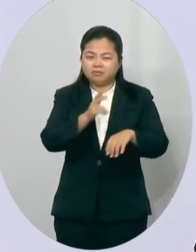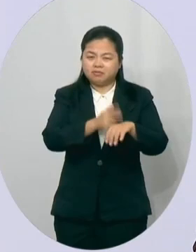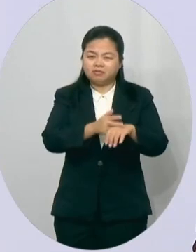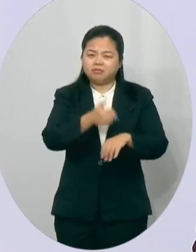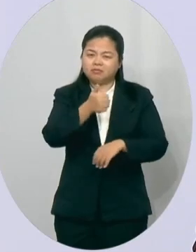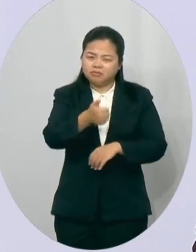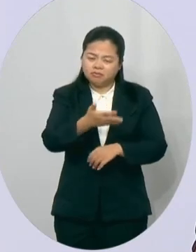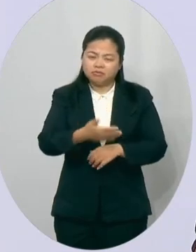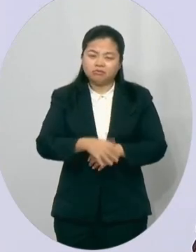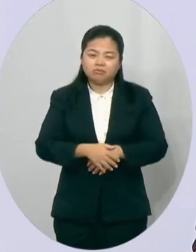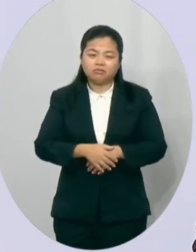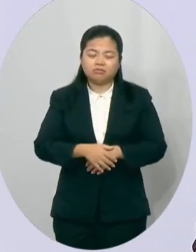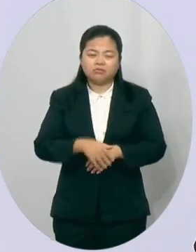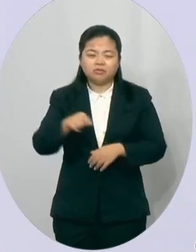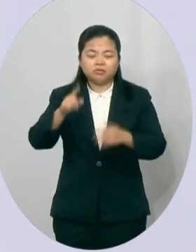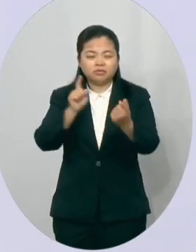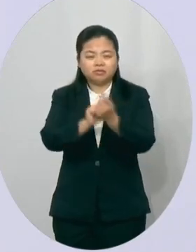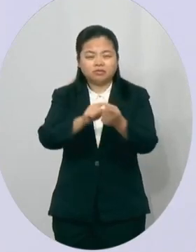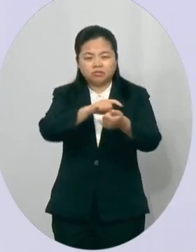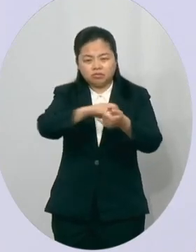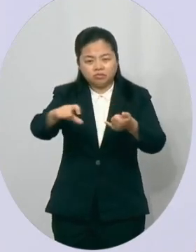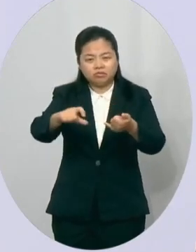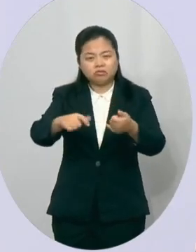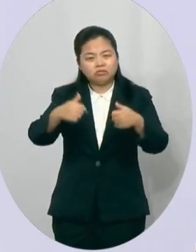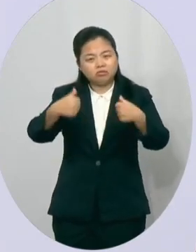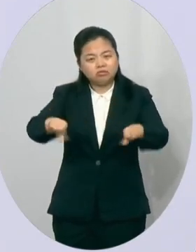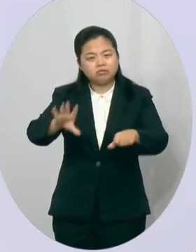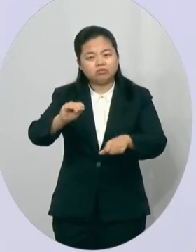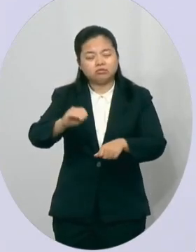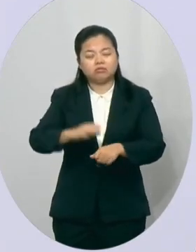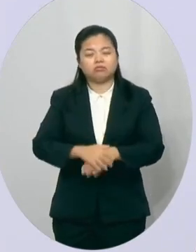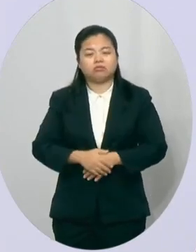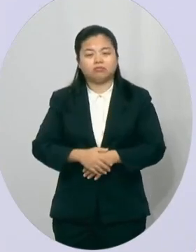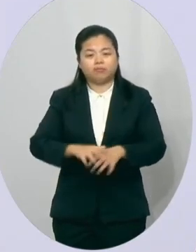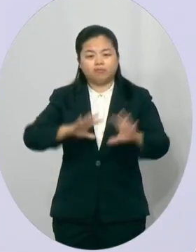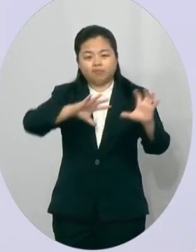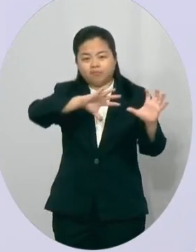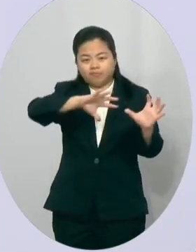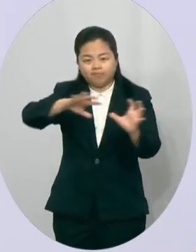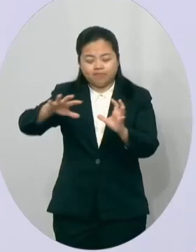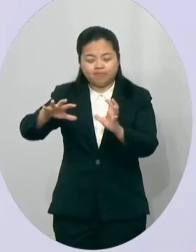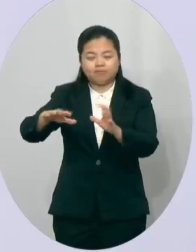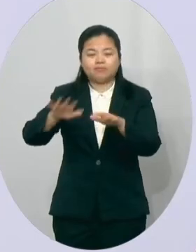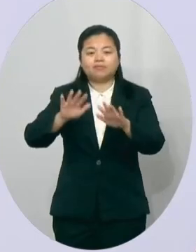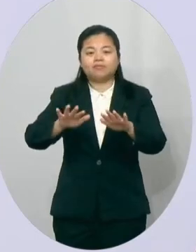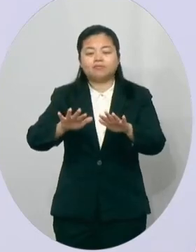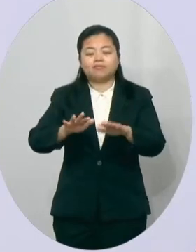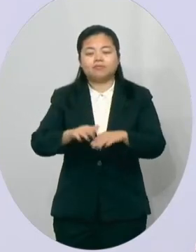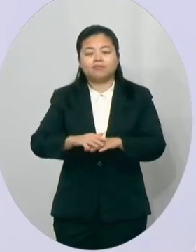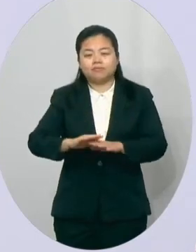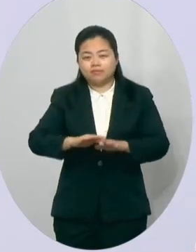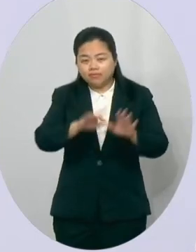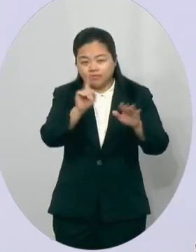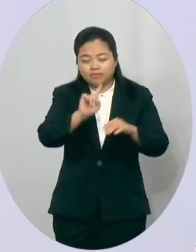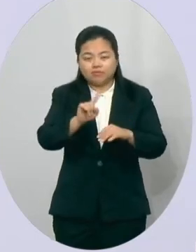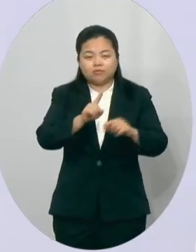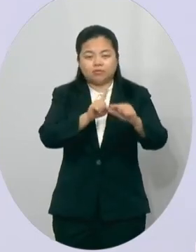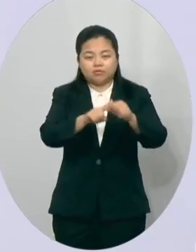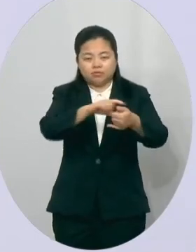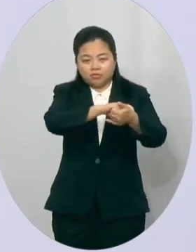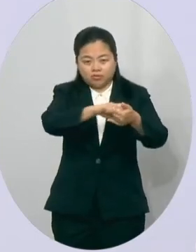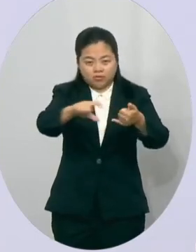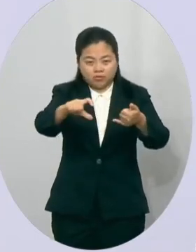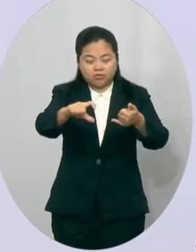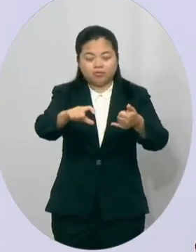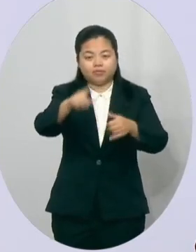对中部人公平吗？那么也因此呢，全世界的潮流包括中部地区的民众